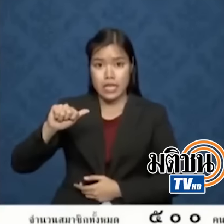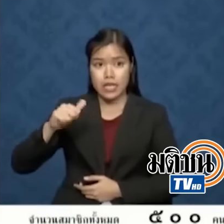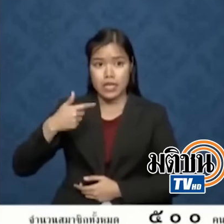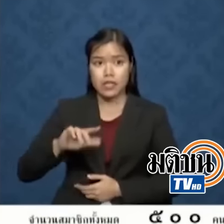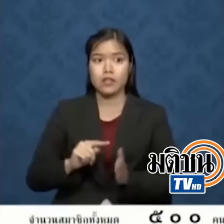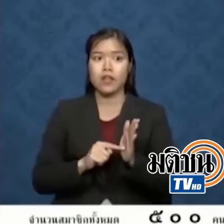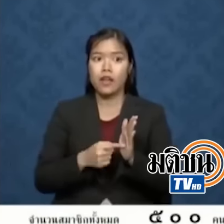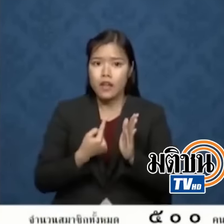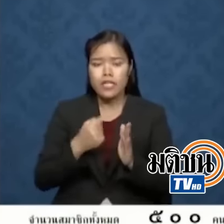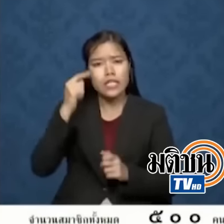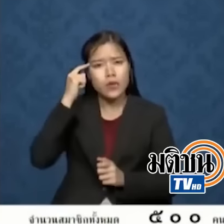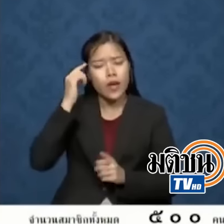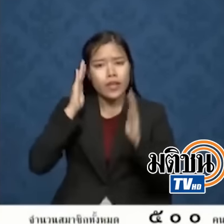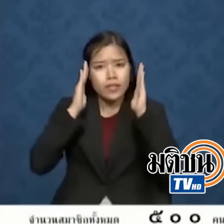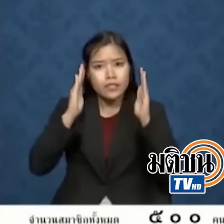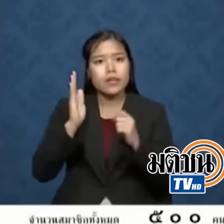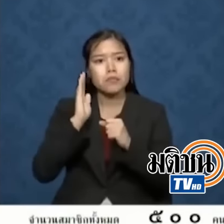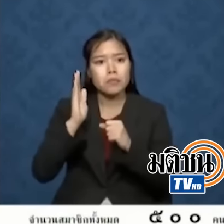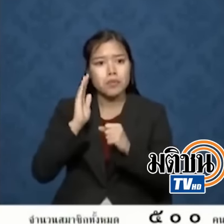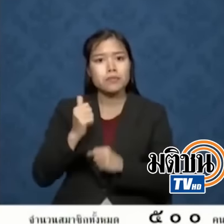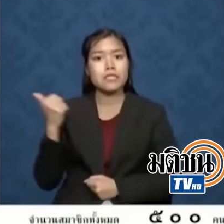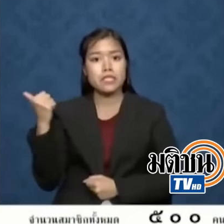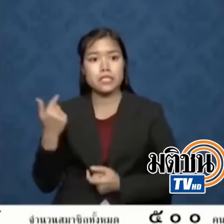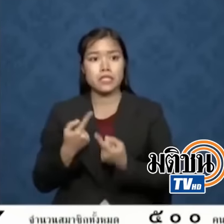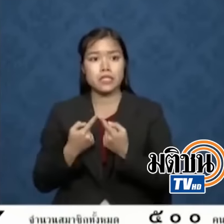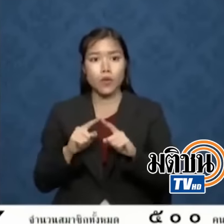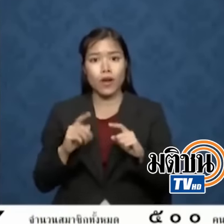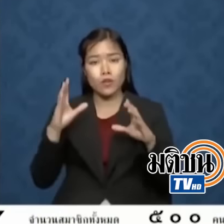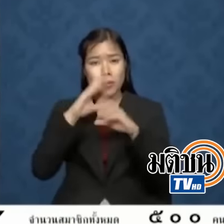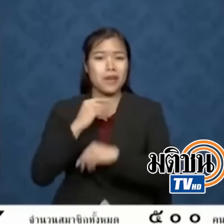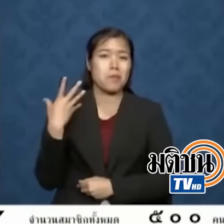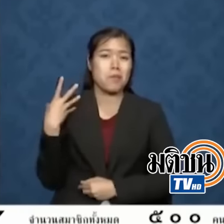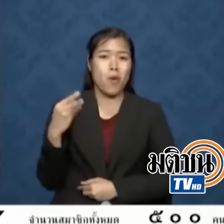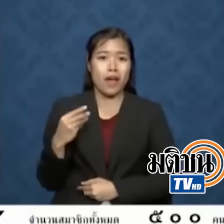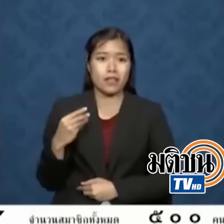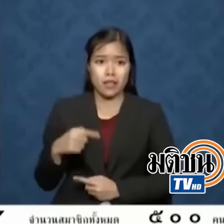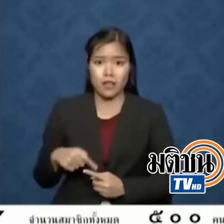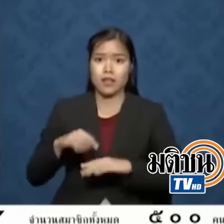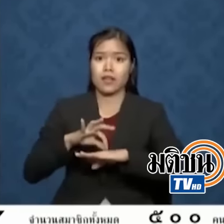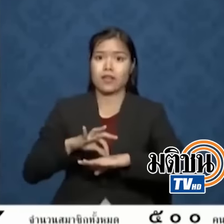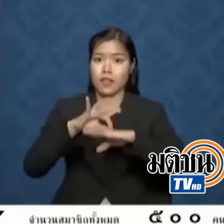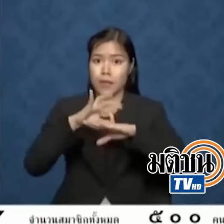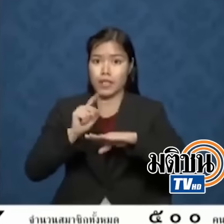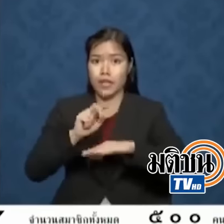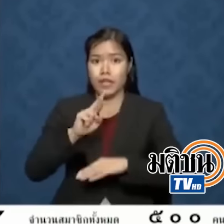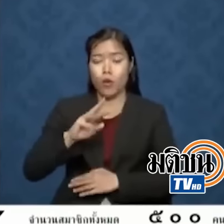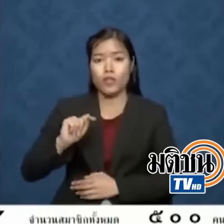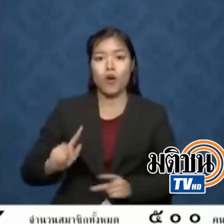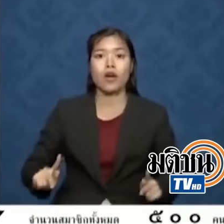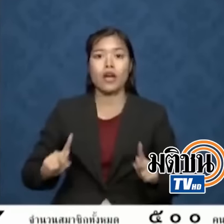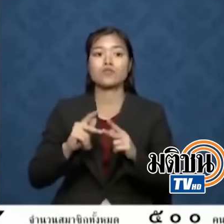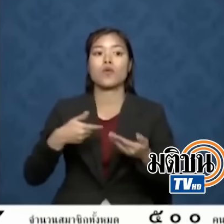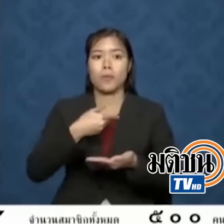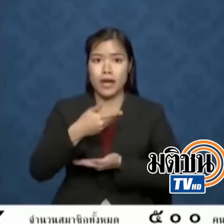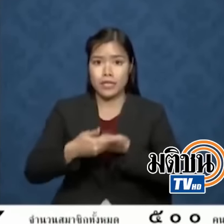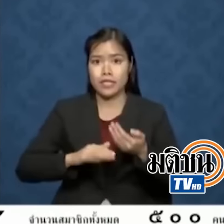ใจพูดเรื่องอื่นแต่เนื่องจากเมื่อวานช่วงหัวค่ำท่านรัฐมนตรีว่าการกระทรวงพาณิชย์ขึ้นมาชี้แจงผลงานของรัฐบาลในส่วนของการส่ง